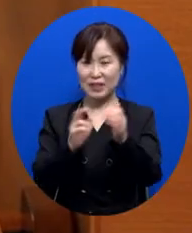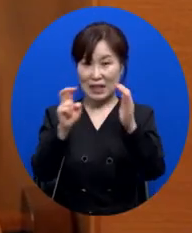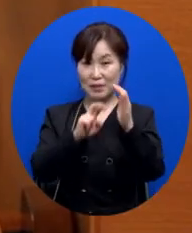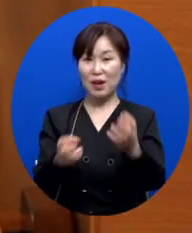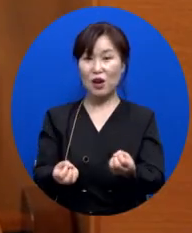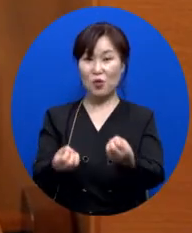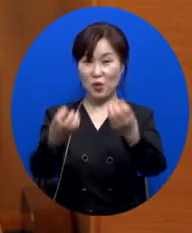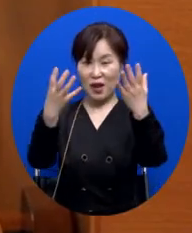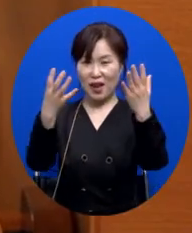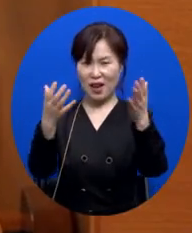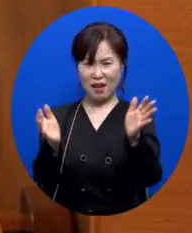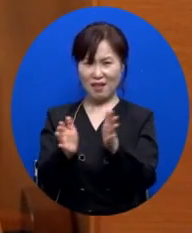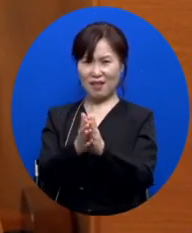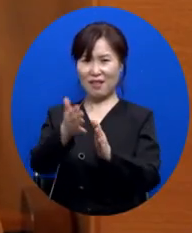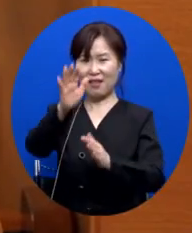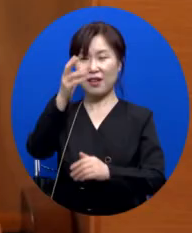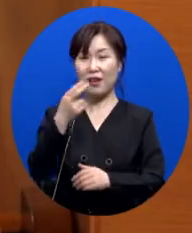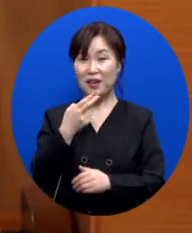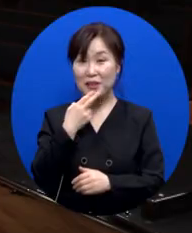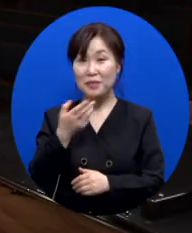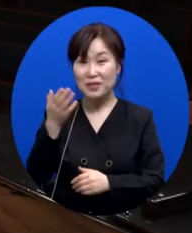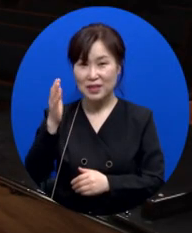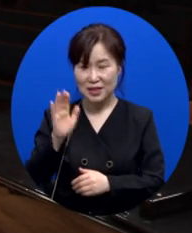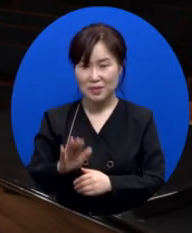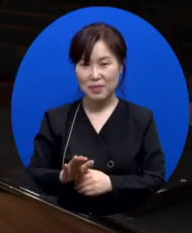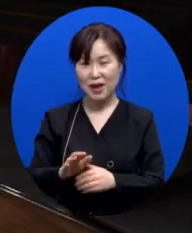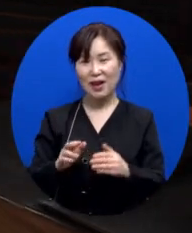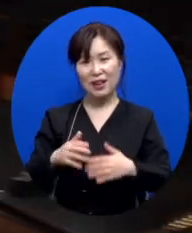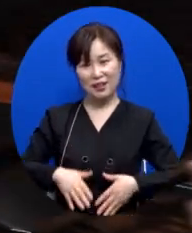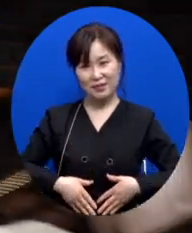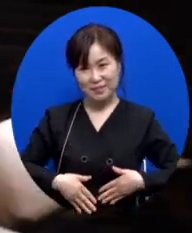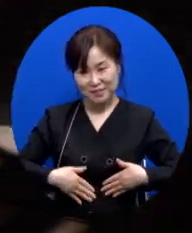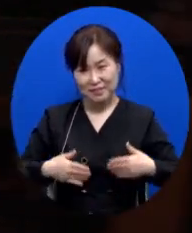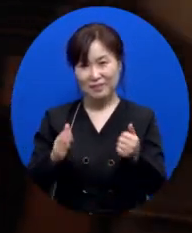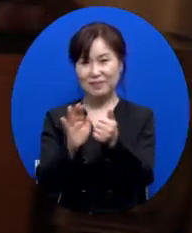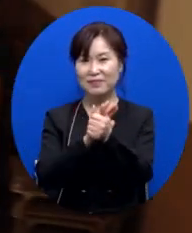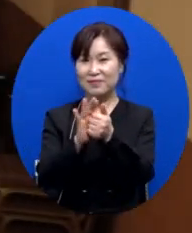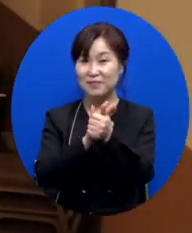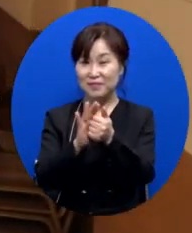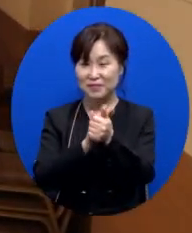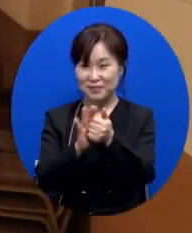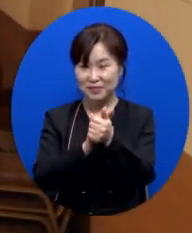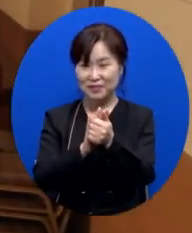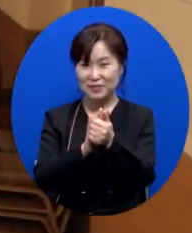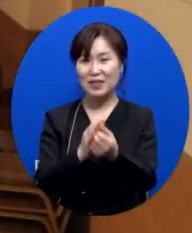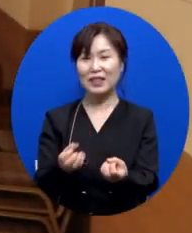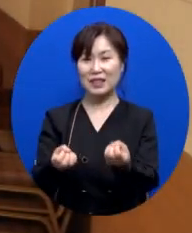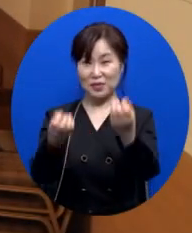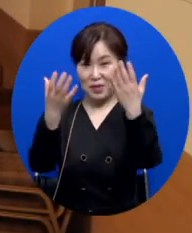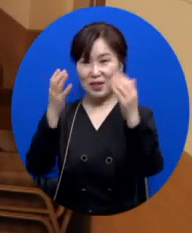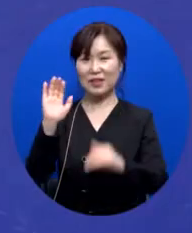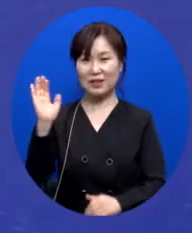비록 화려하지는 않지만 어느 음악회 보다도 따뜻한 큰 울림을 주고 있습니다